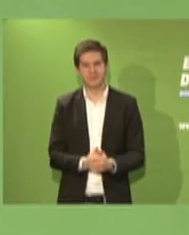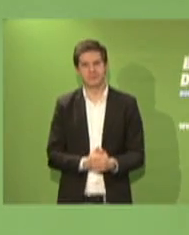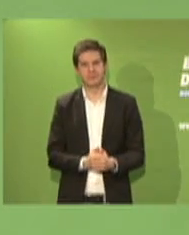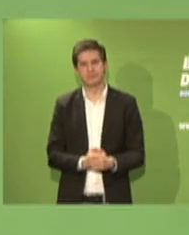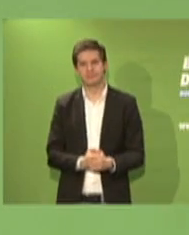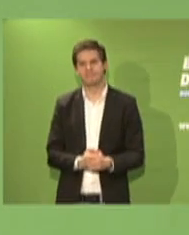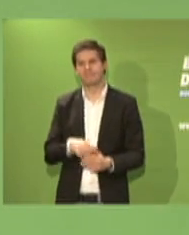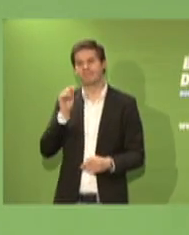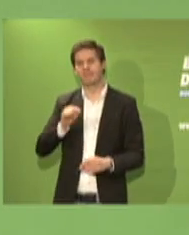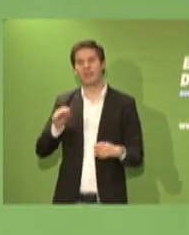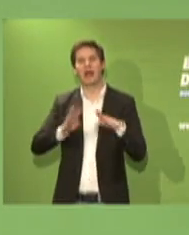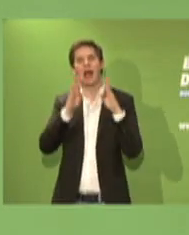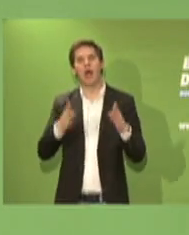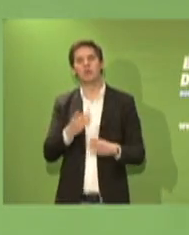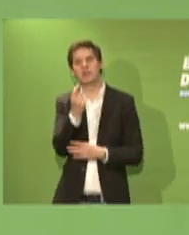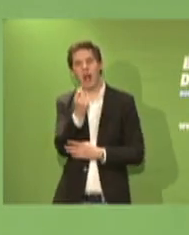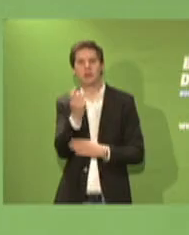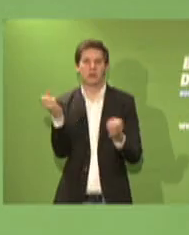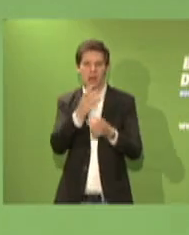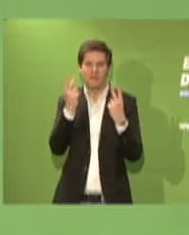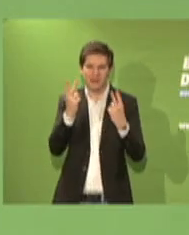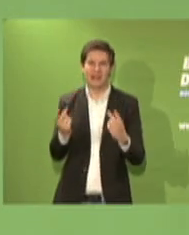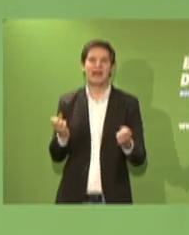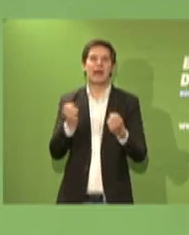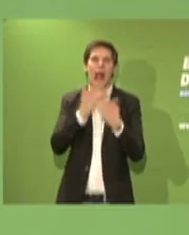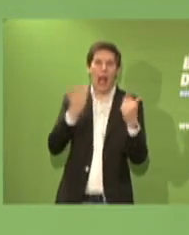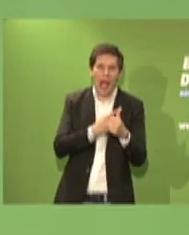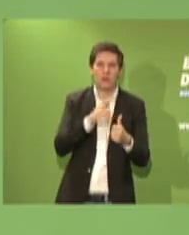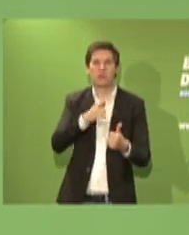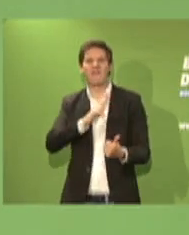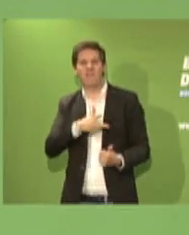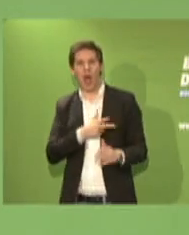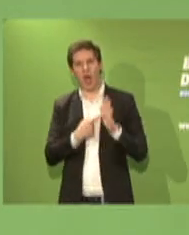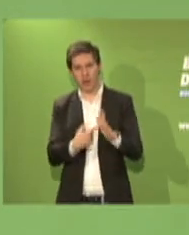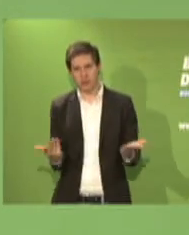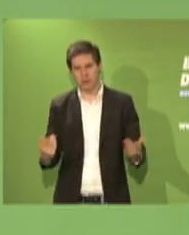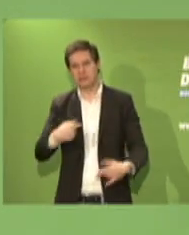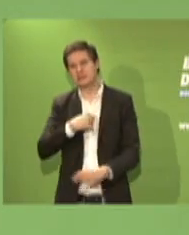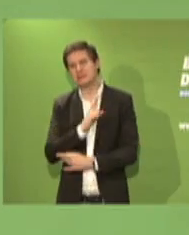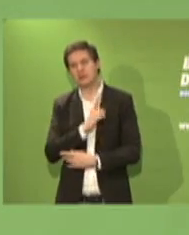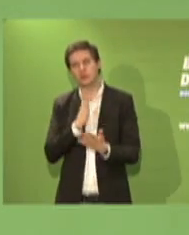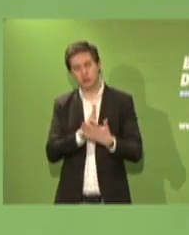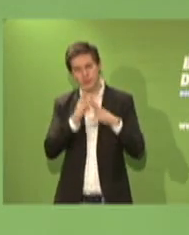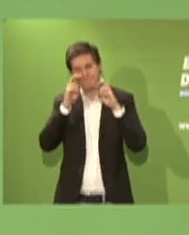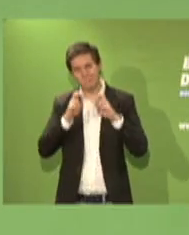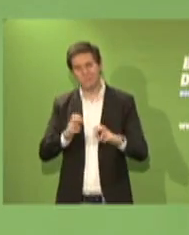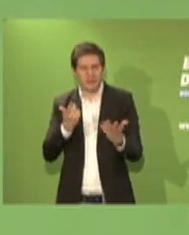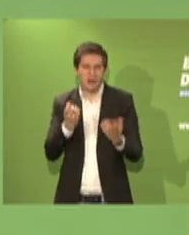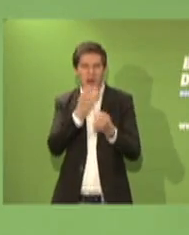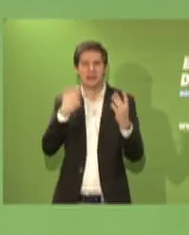Der Haushalt zeichnet sich aus durch Haushaltsklarheit und Haushaltswahrheit. Ich persönlich habe mich damit beschäftigt, da ich ja in der